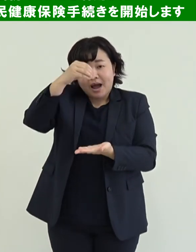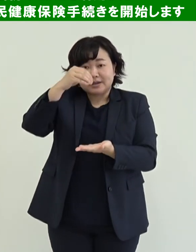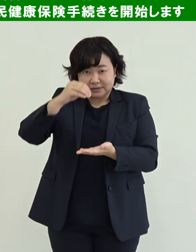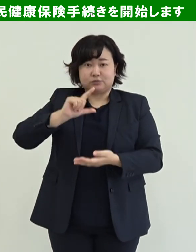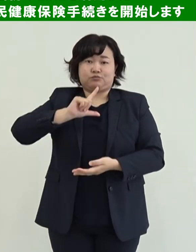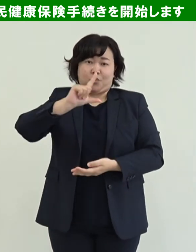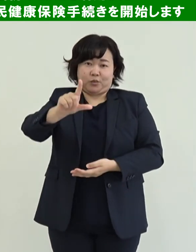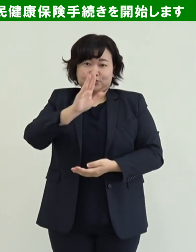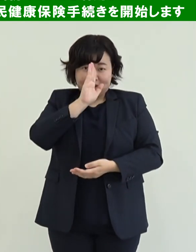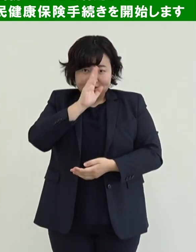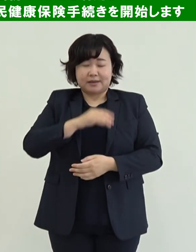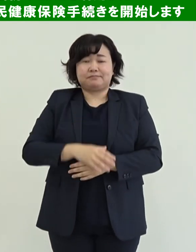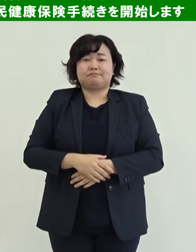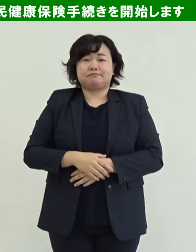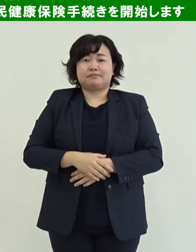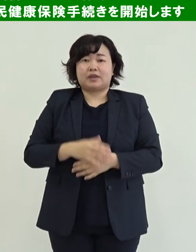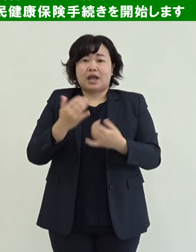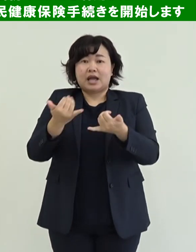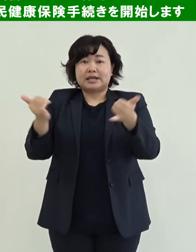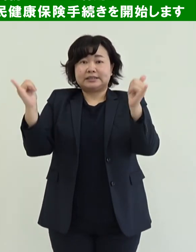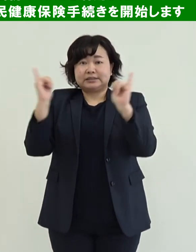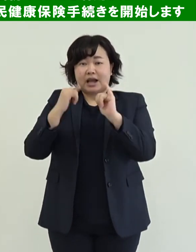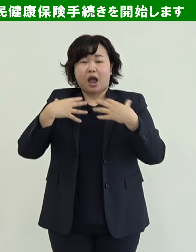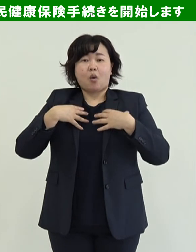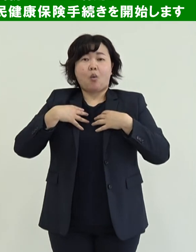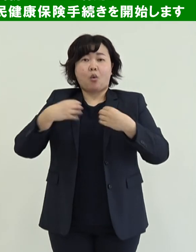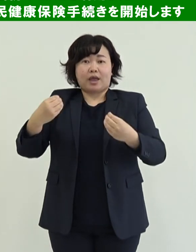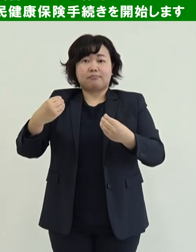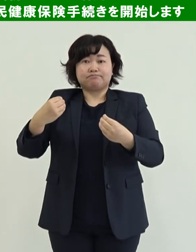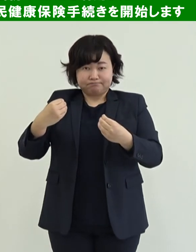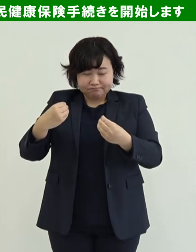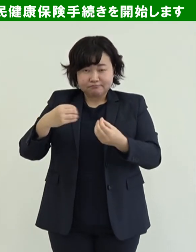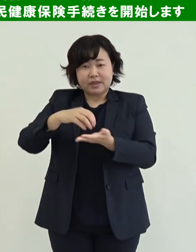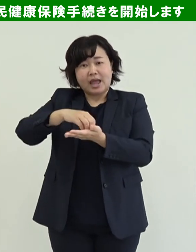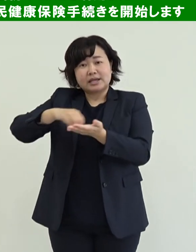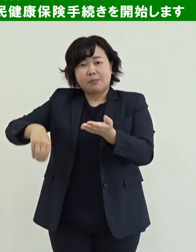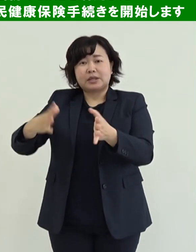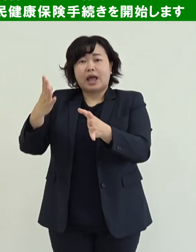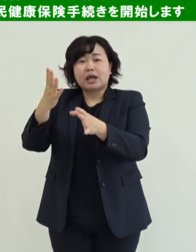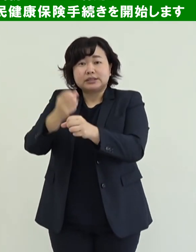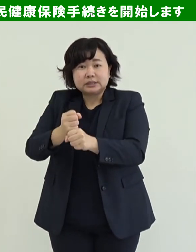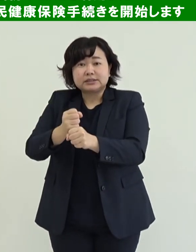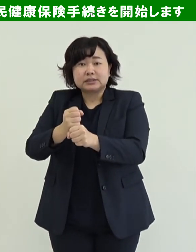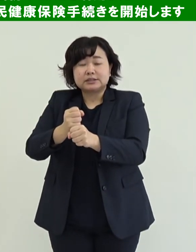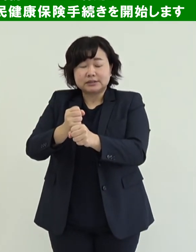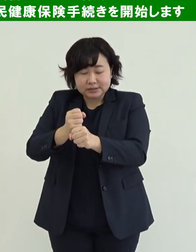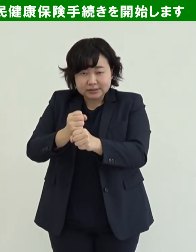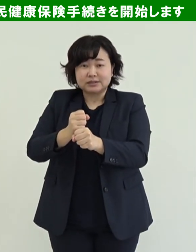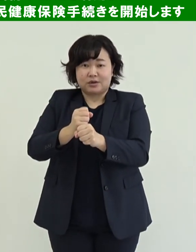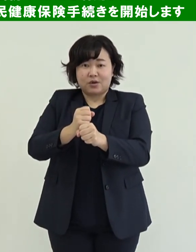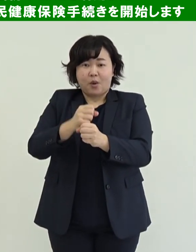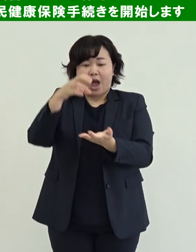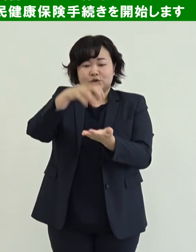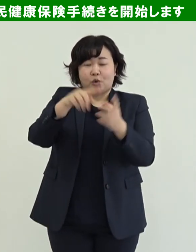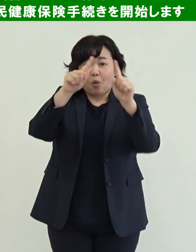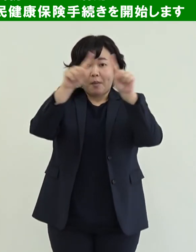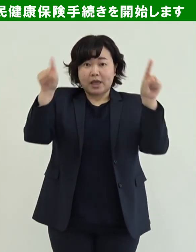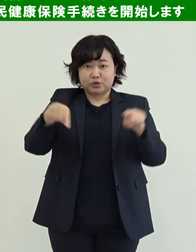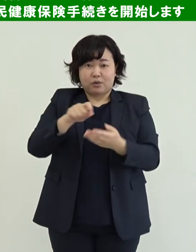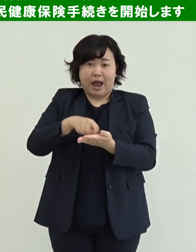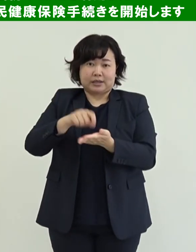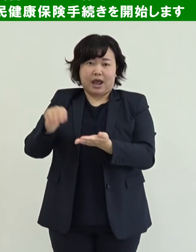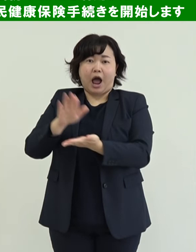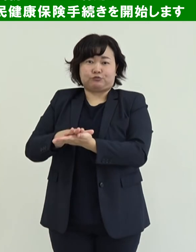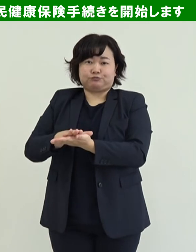ます社会保険山を抜けられた一証明書に記載がございますのでその場であの確認して